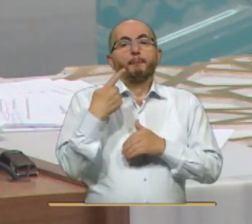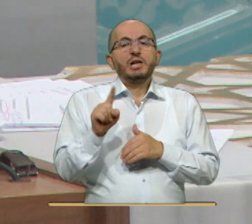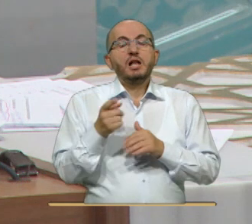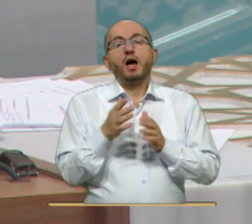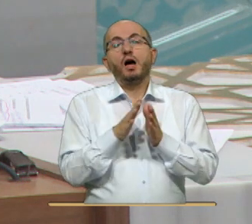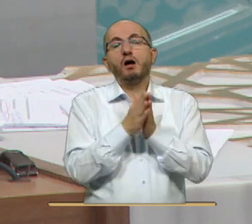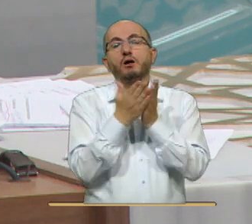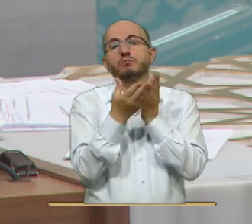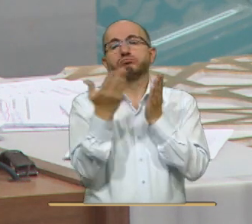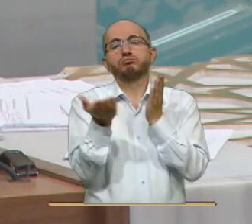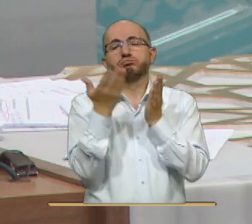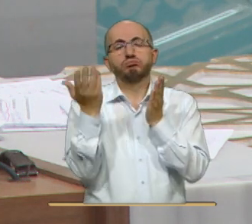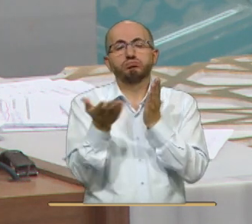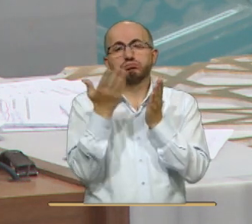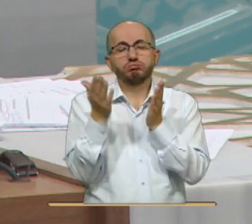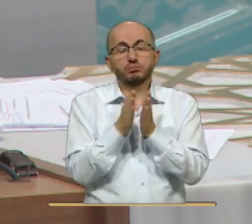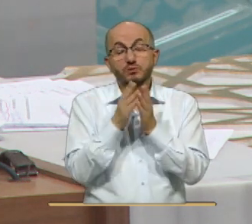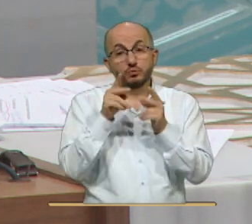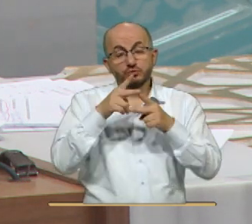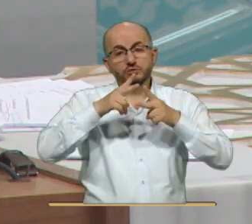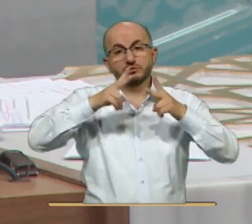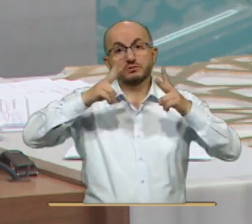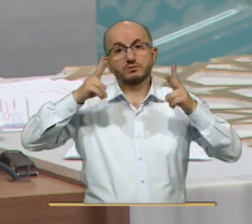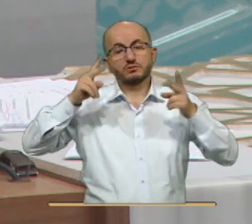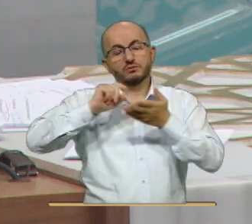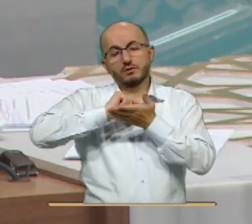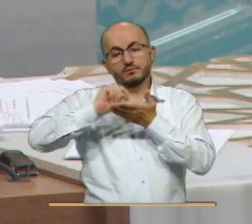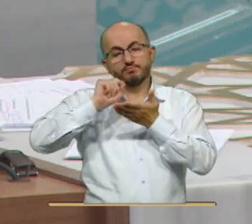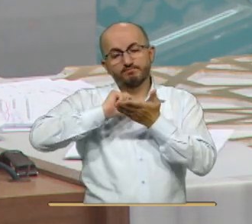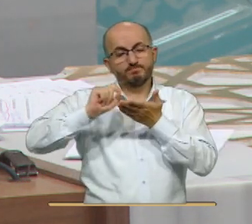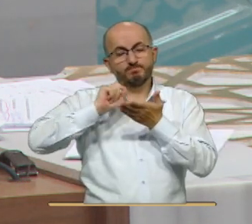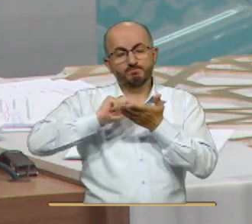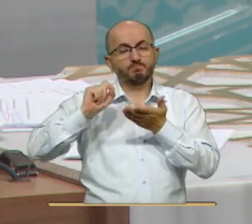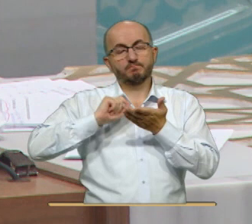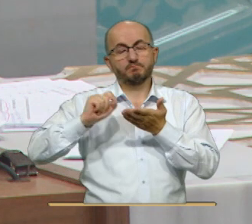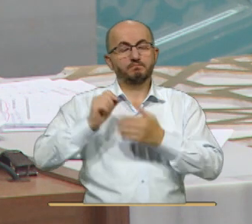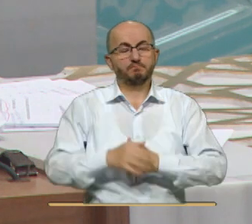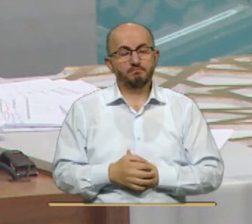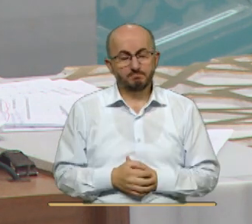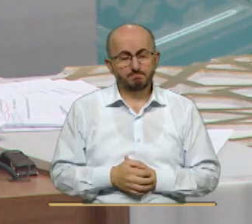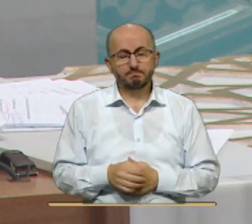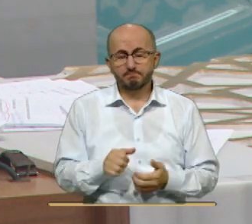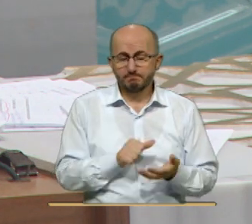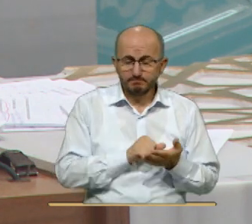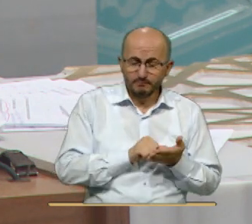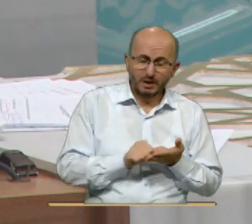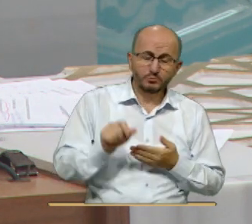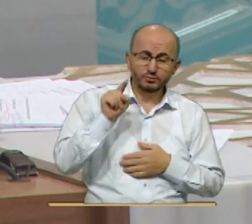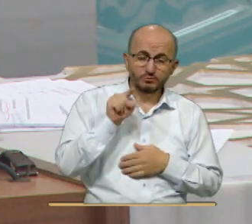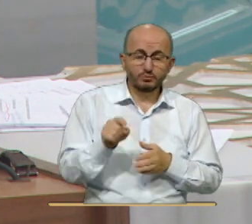kitap, onun ışığıyla, aydınlığıyla yazılmış. Evet, bütün bu